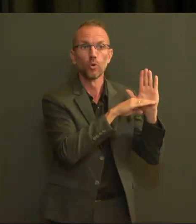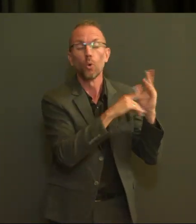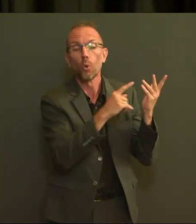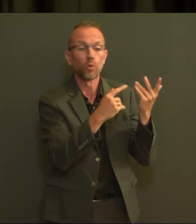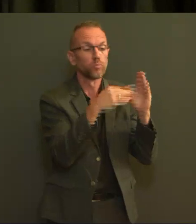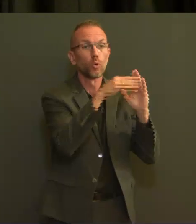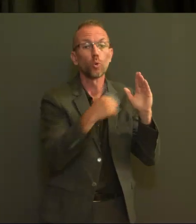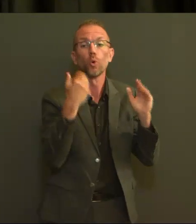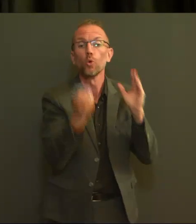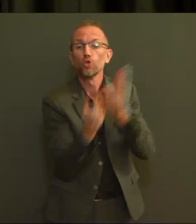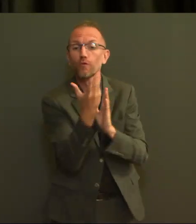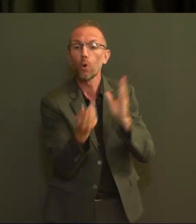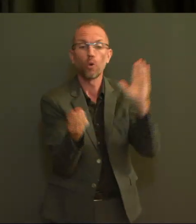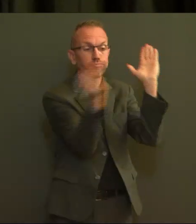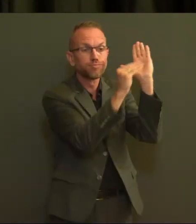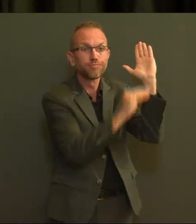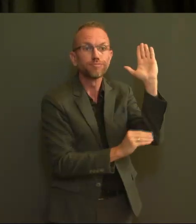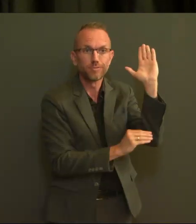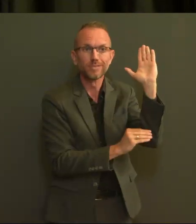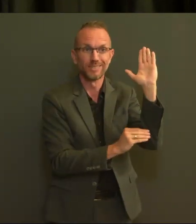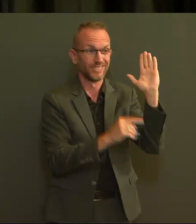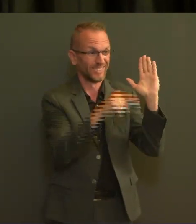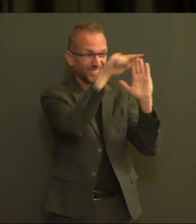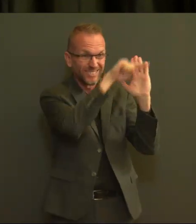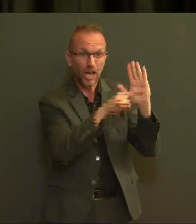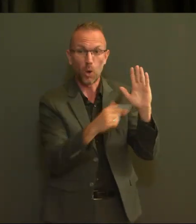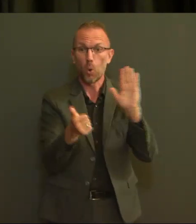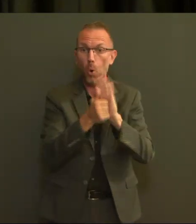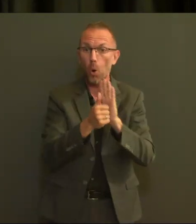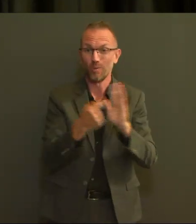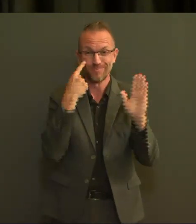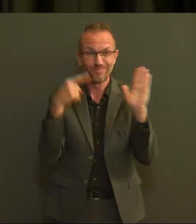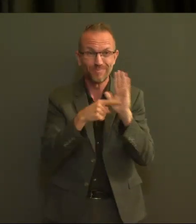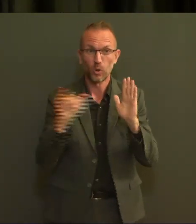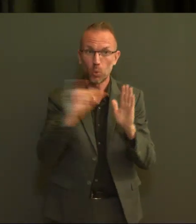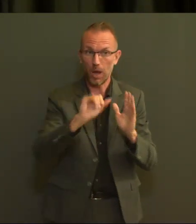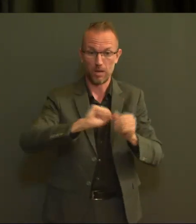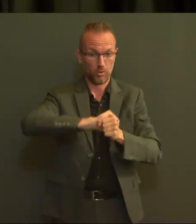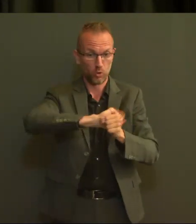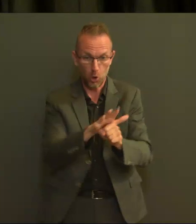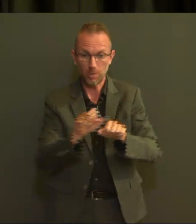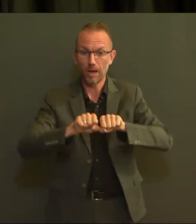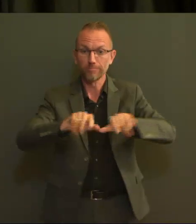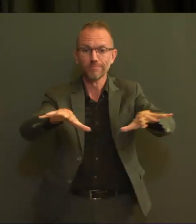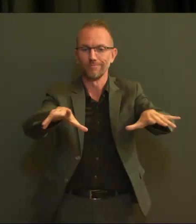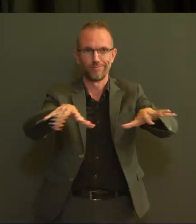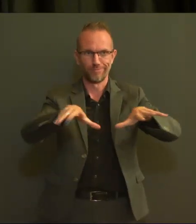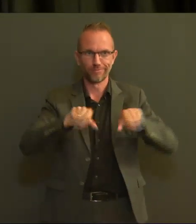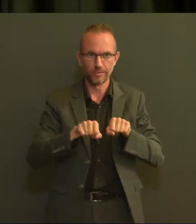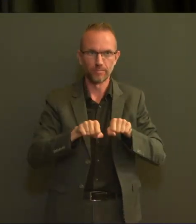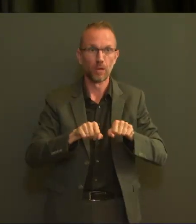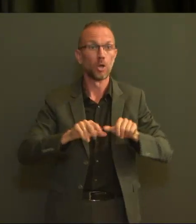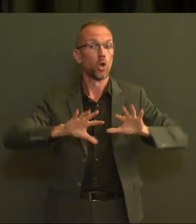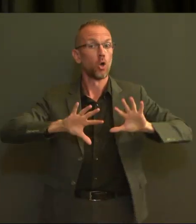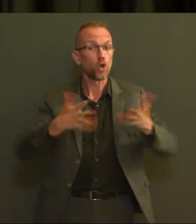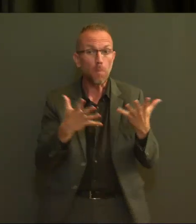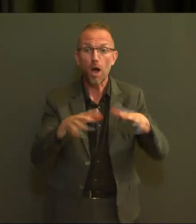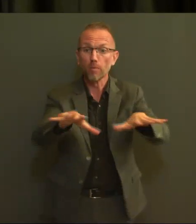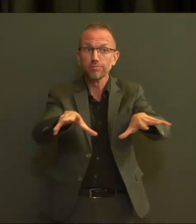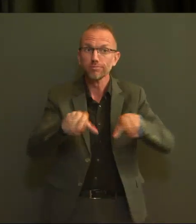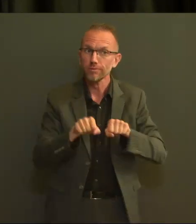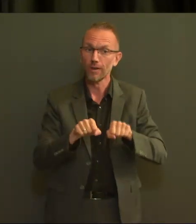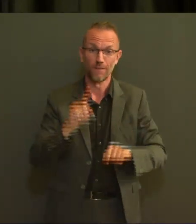efficaces que si chacun les respecte. Donc nous comptons sur vous pour les respecter et également, si vous le pouvez, pour sensibiliser